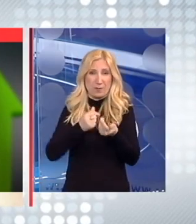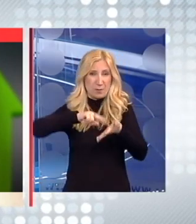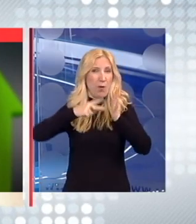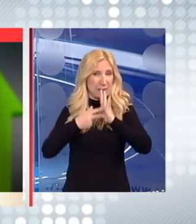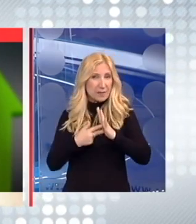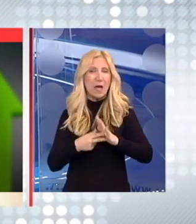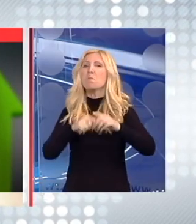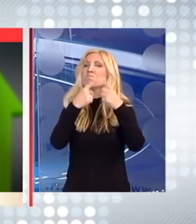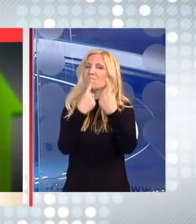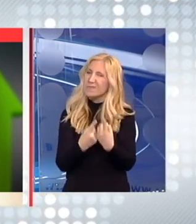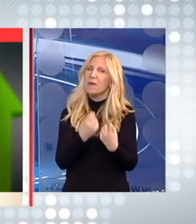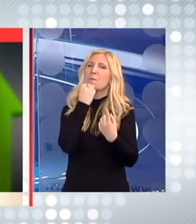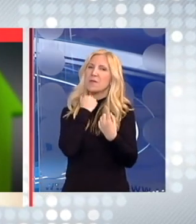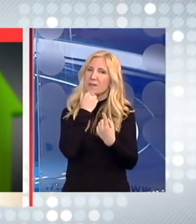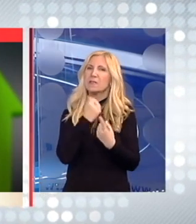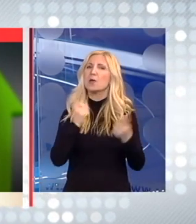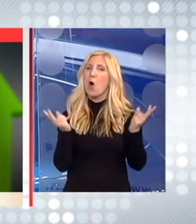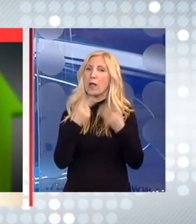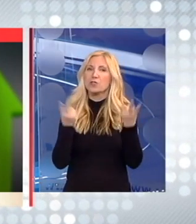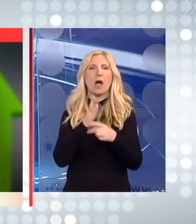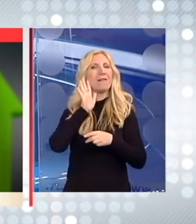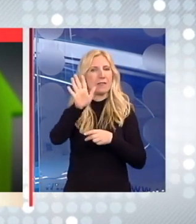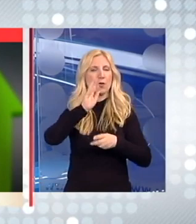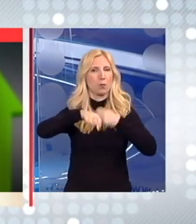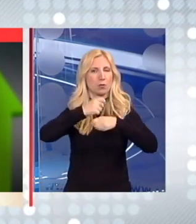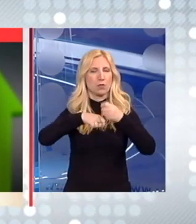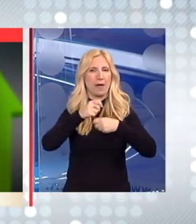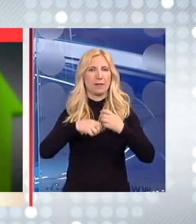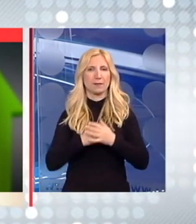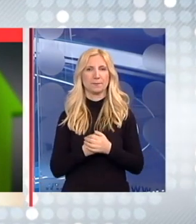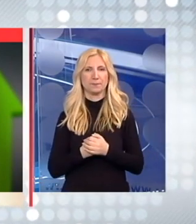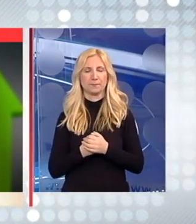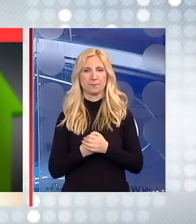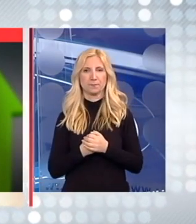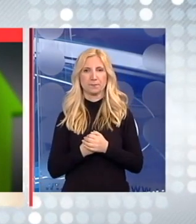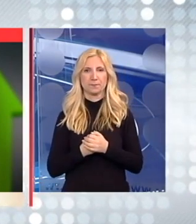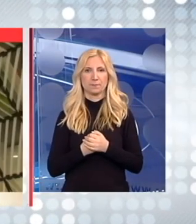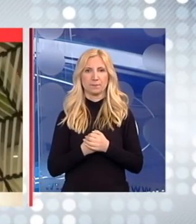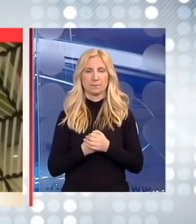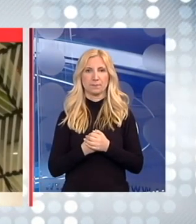politike stavilo privrednike i olakšanje njihovog poslovanja.